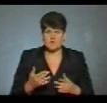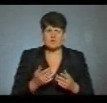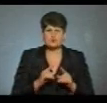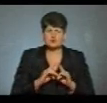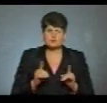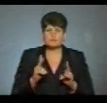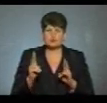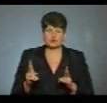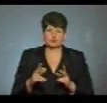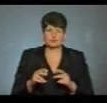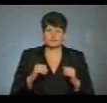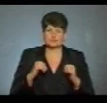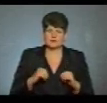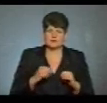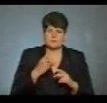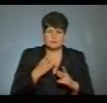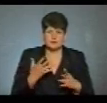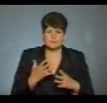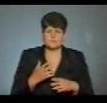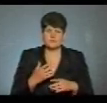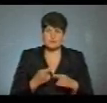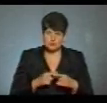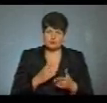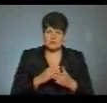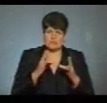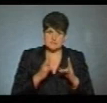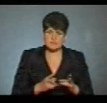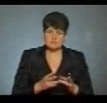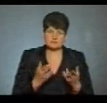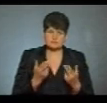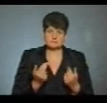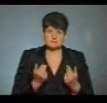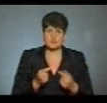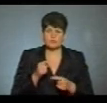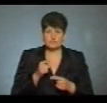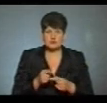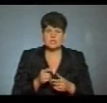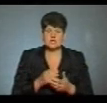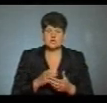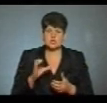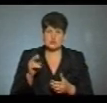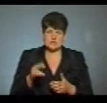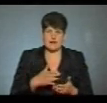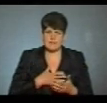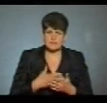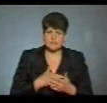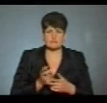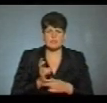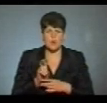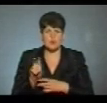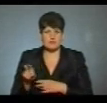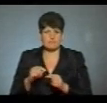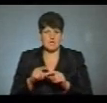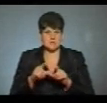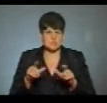приносять хворобу латентно, не виявляються. Цьому є небезпека? Безперечно, бо вони соціально активні, вони ходять в магазини,